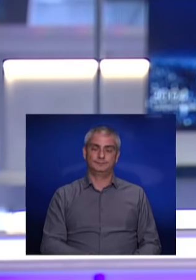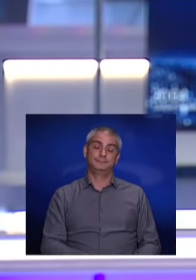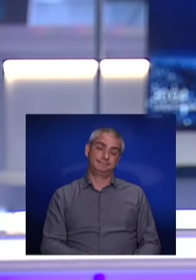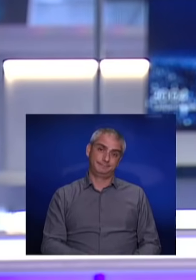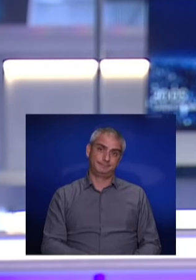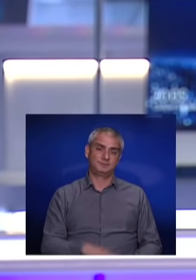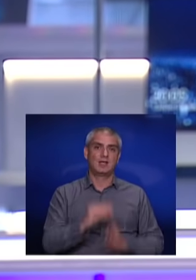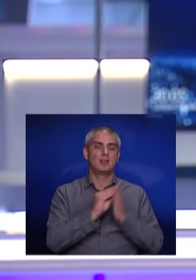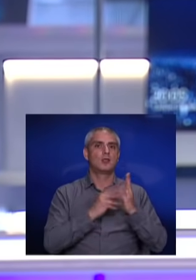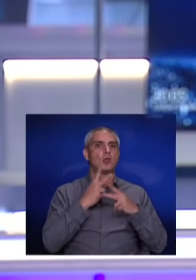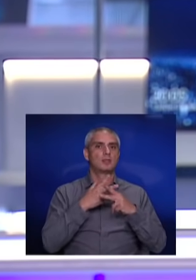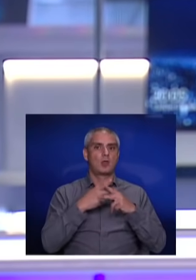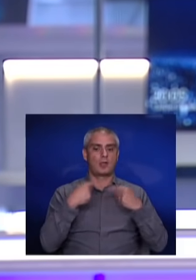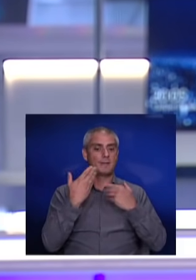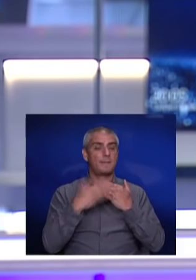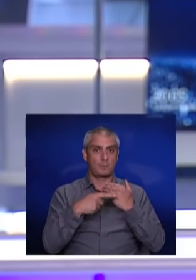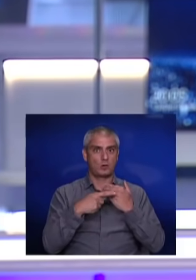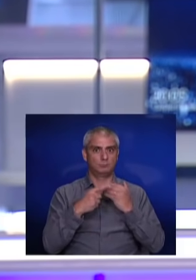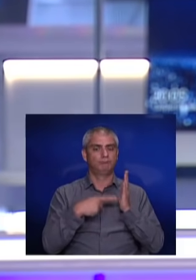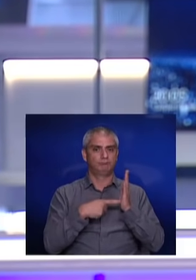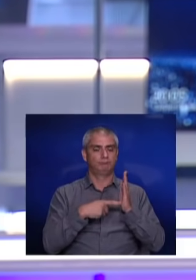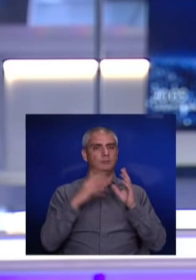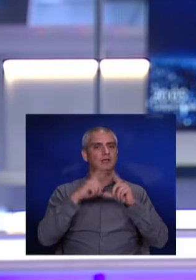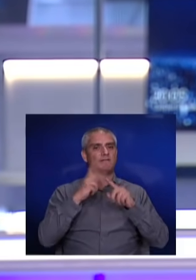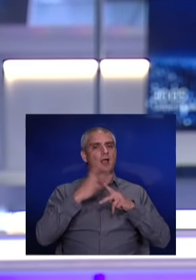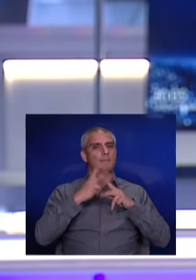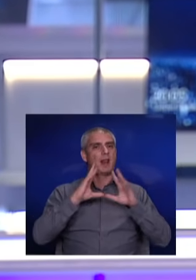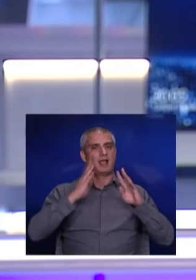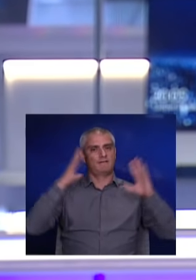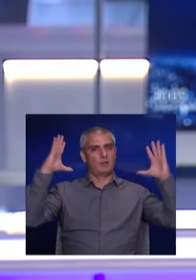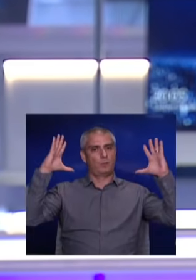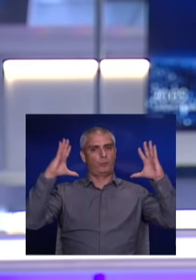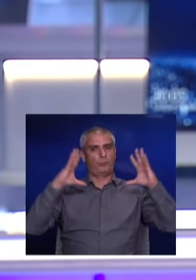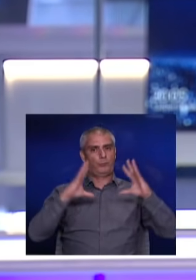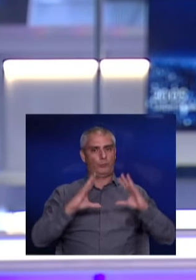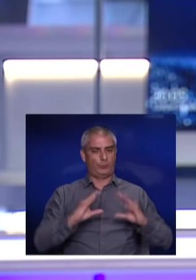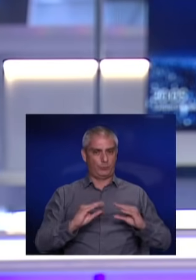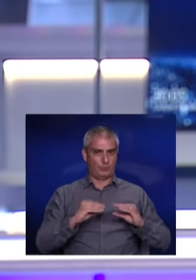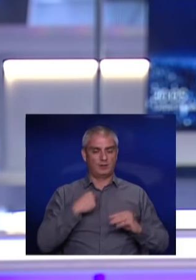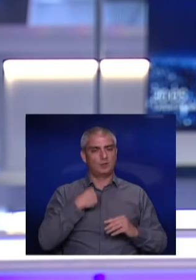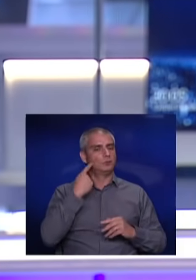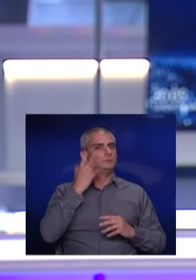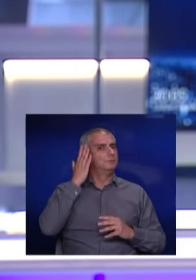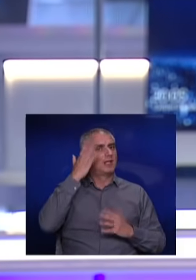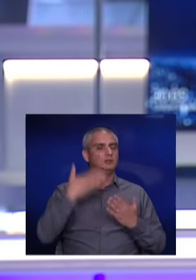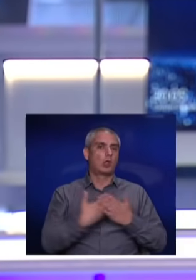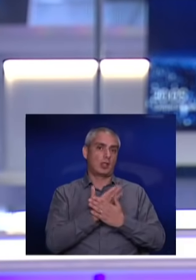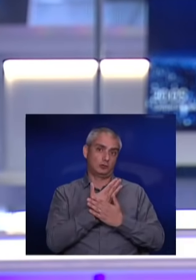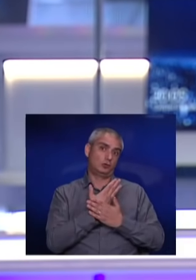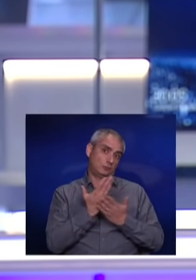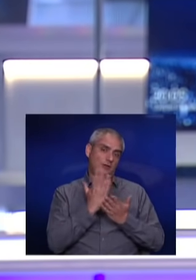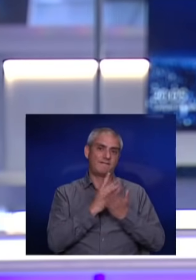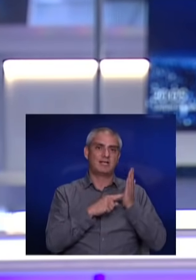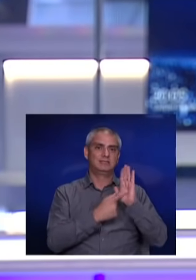כאמור, נתוני התחלואה בימים האחרונים מאותתים על דעיכת הגל הרביעי. אנחנו רוצים עכשיו להתעדכן בתחזיות החדשות שגם הוצגו